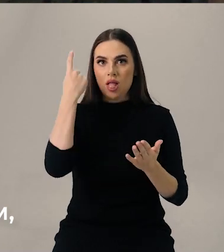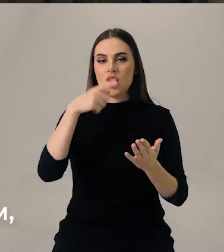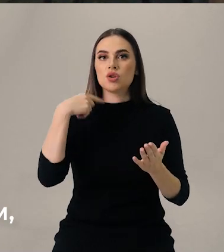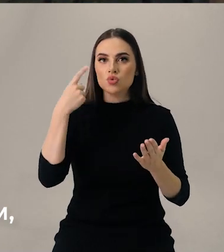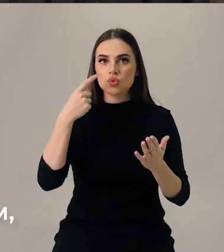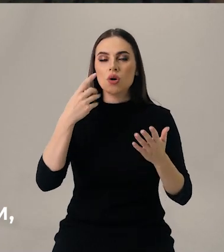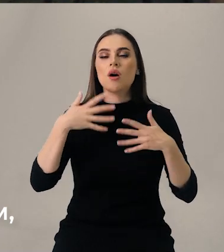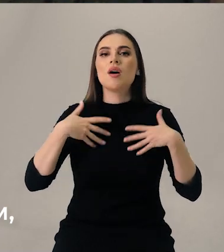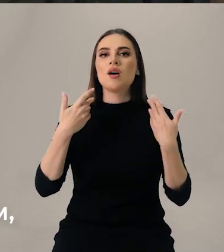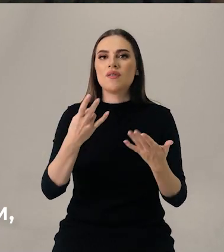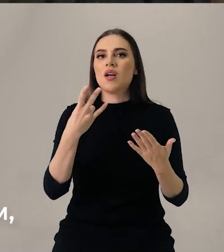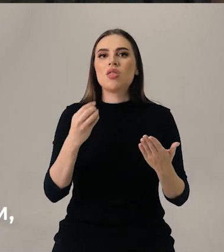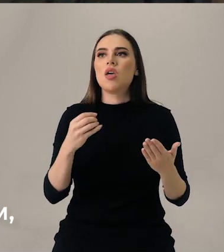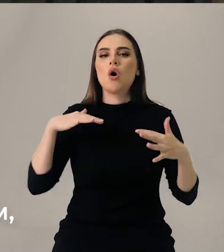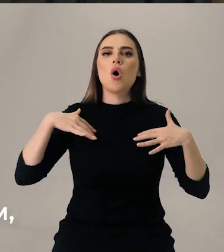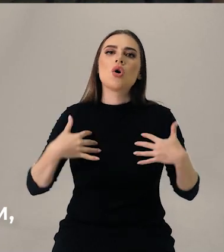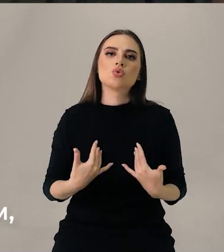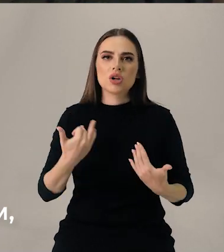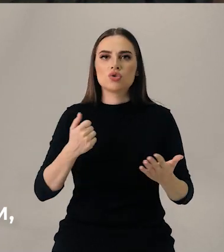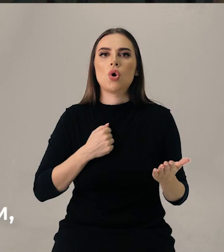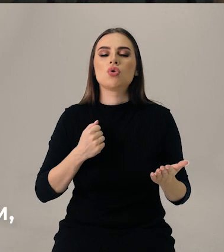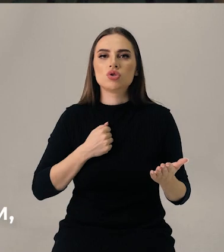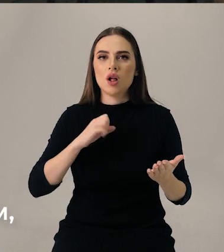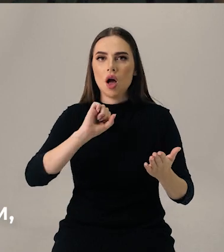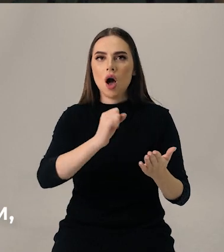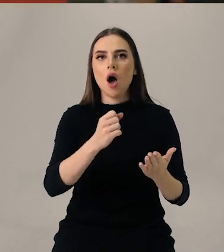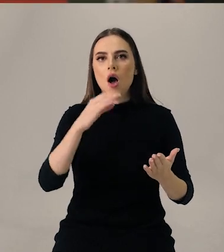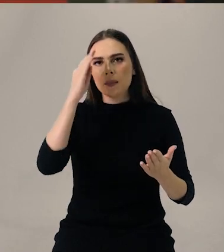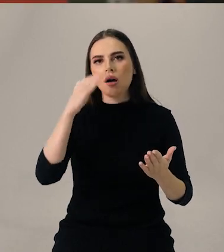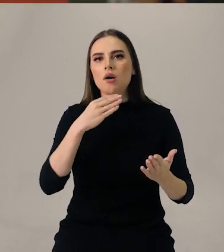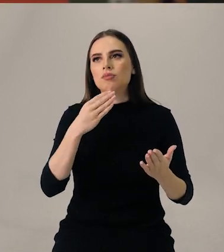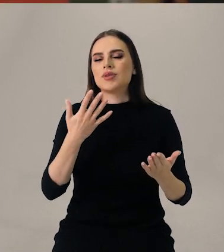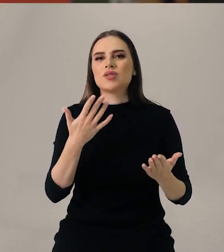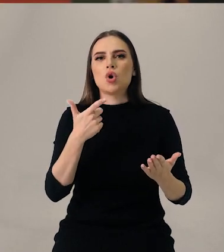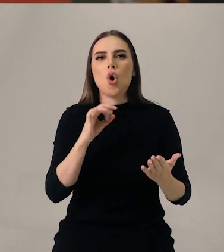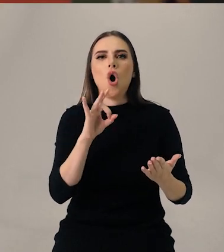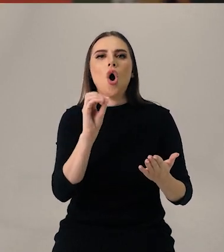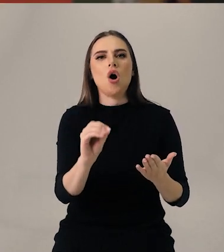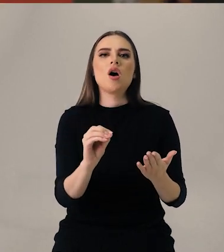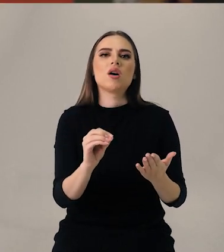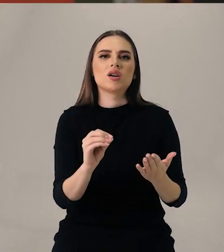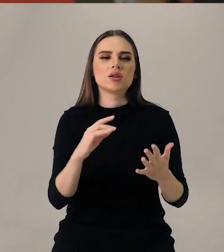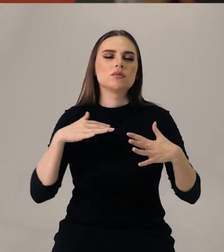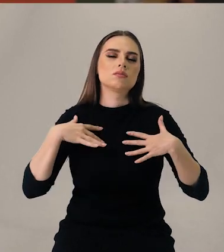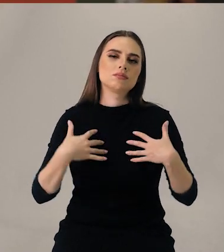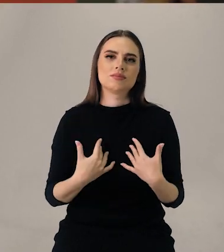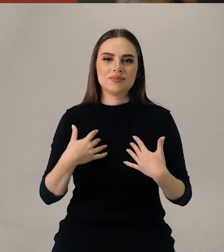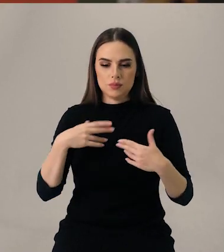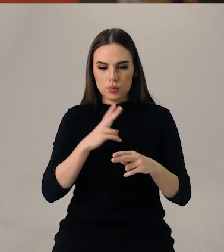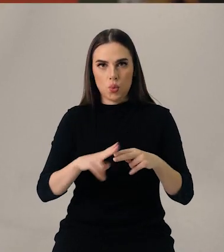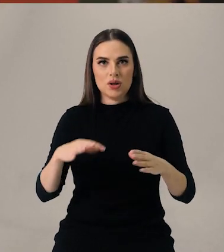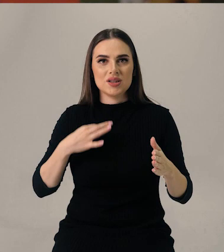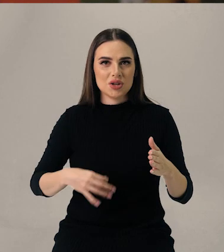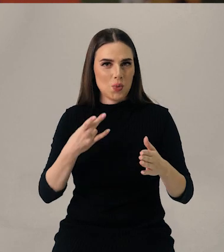передает не отчаяние и мгновенное сожаление о содеянном, а отцовское горе от потери сына. Но такая трактовка не